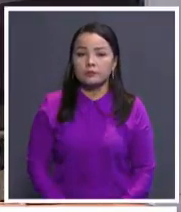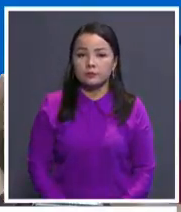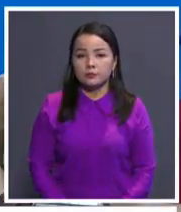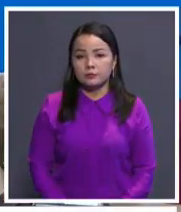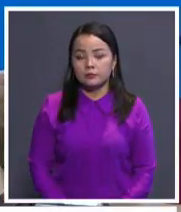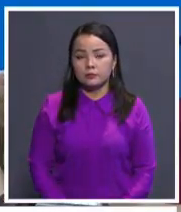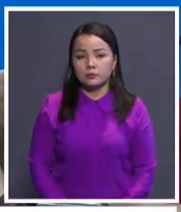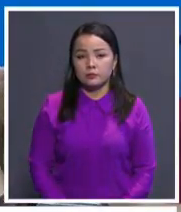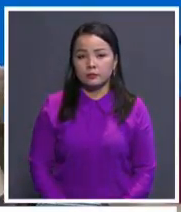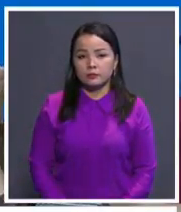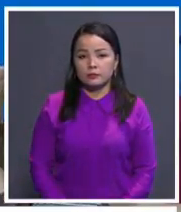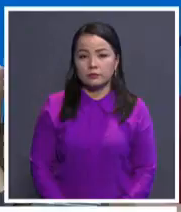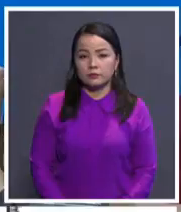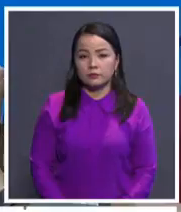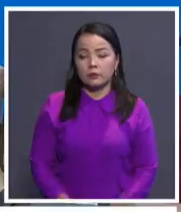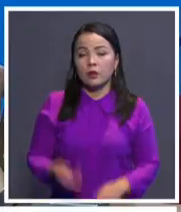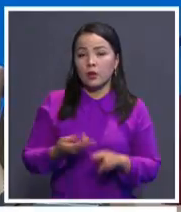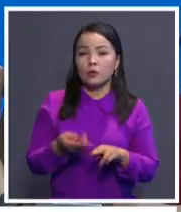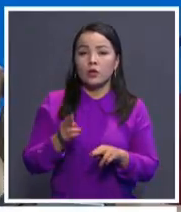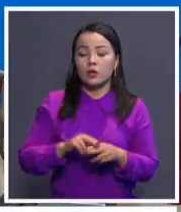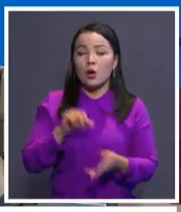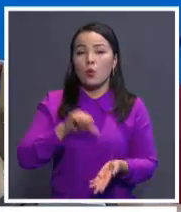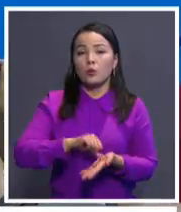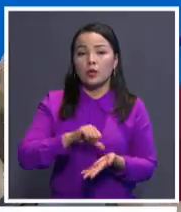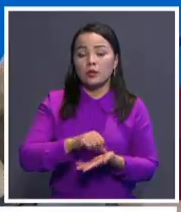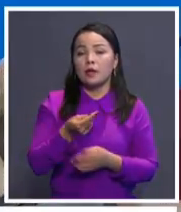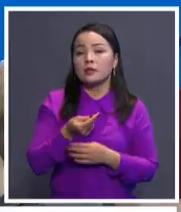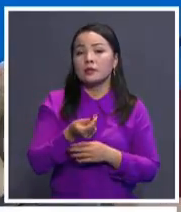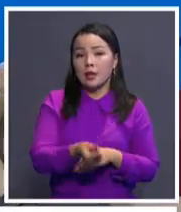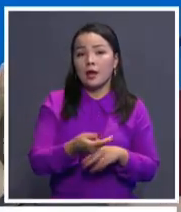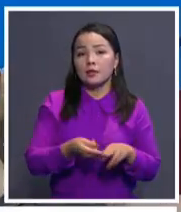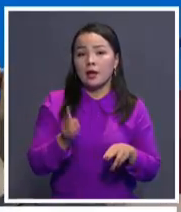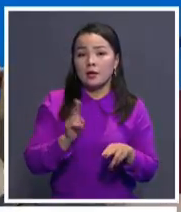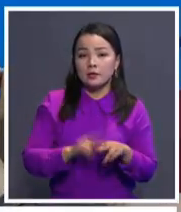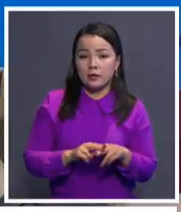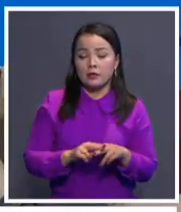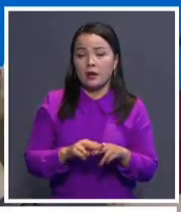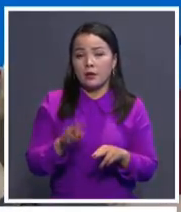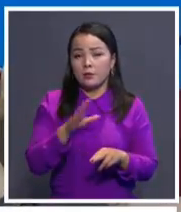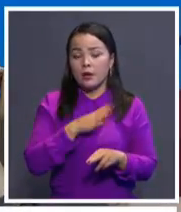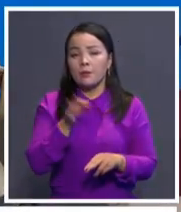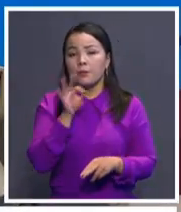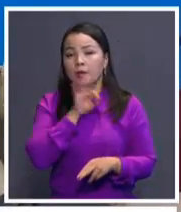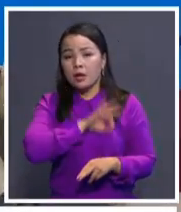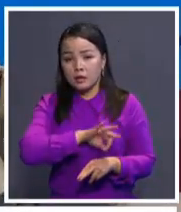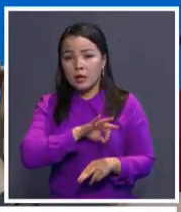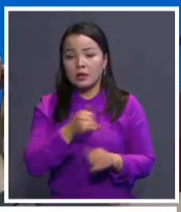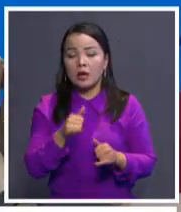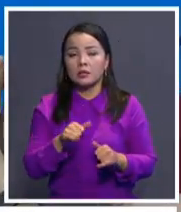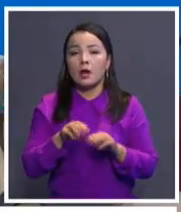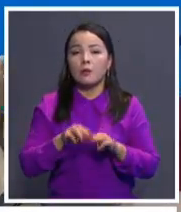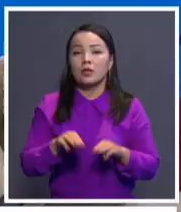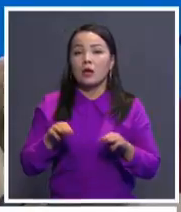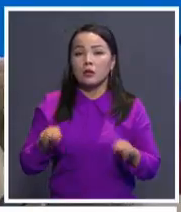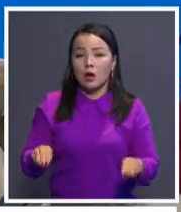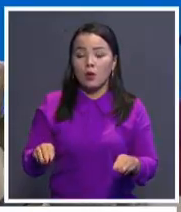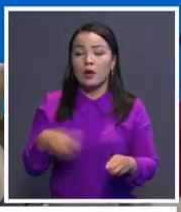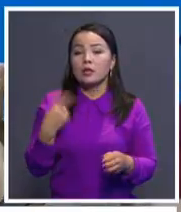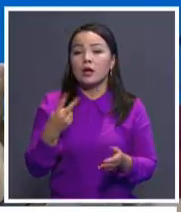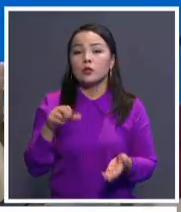Осы жылы үш учаскеде ақылы жолдар пайда болады. Ол біріншісі Астана мен Теміртаудың екі ортасы, екінші